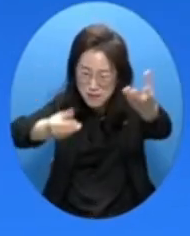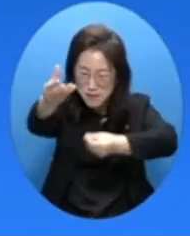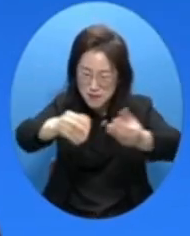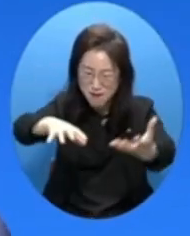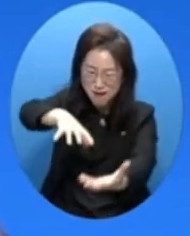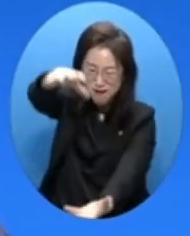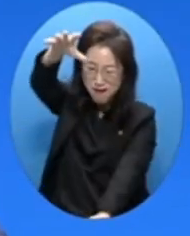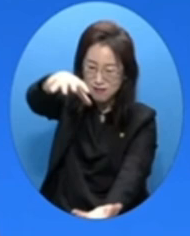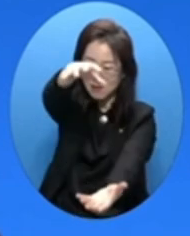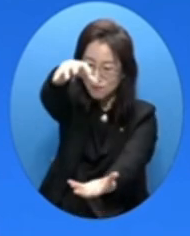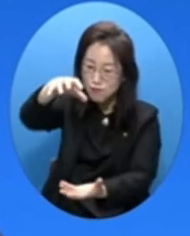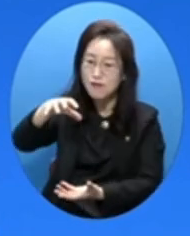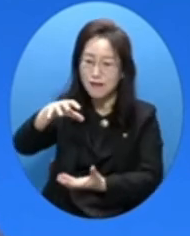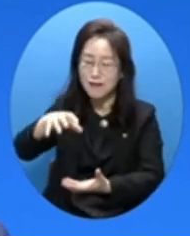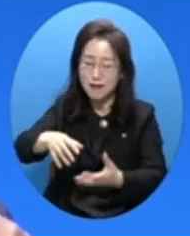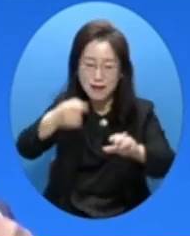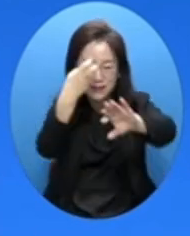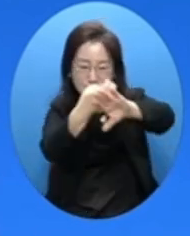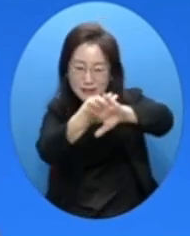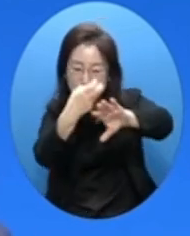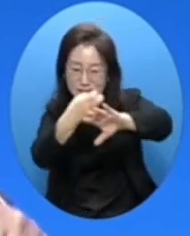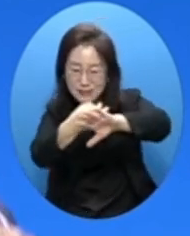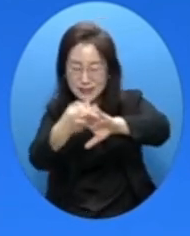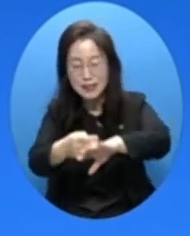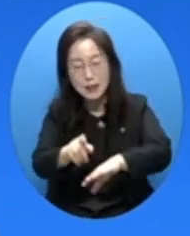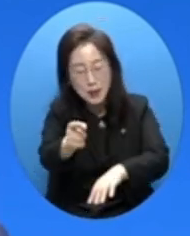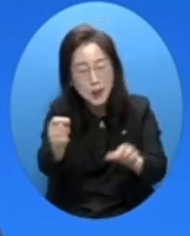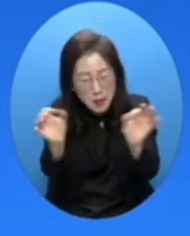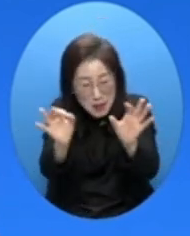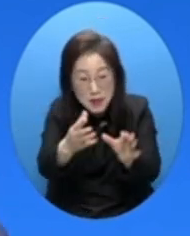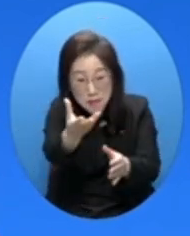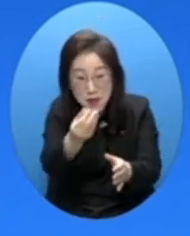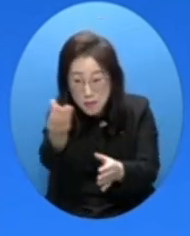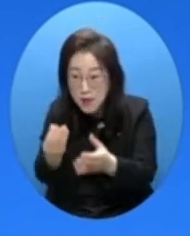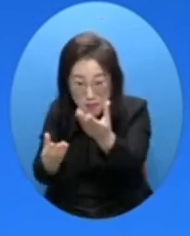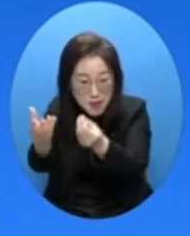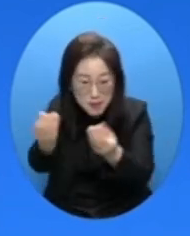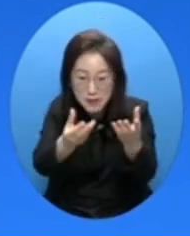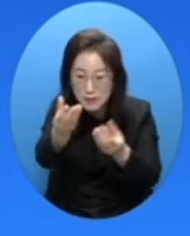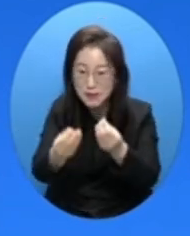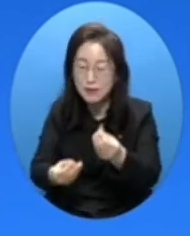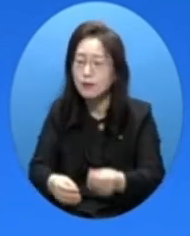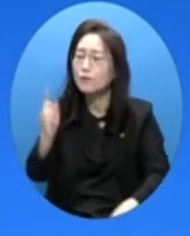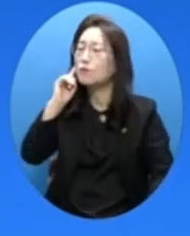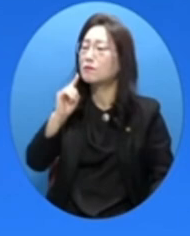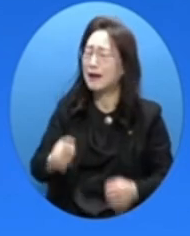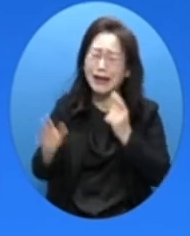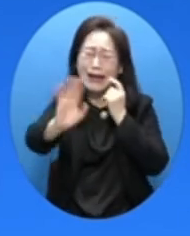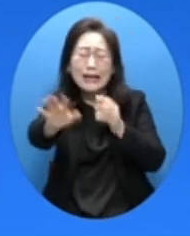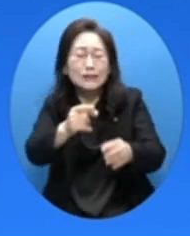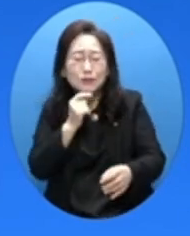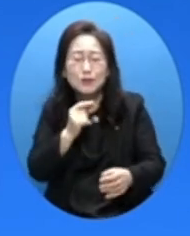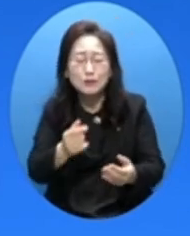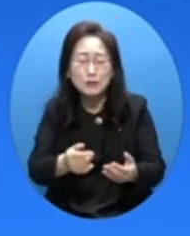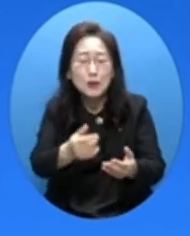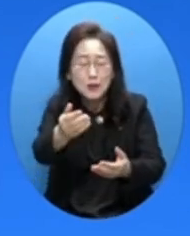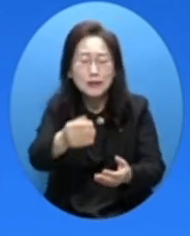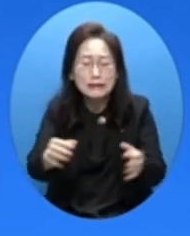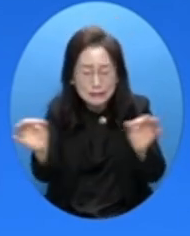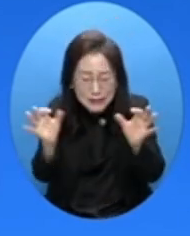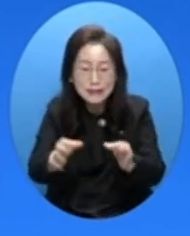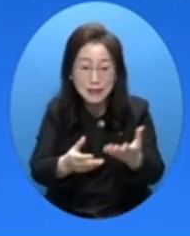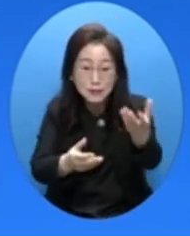그래서 집집마다 문을 두드립니다. 지금 빈 그릇 좀 잠깐 좀 빌려주세요. 아, 뭐 하려고 그럽니까? 아, 잠깐만 빌려주면